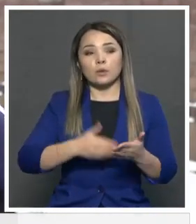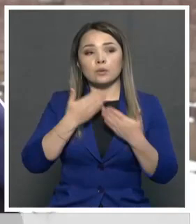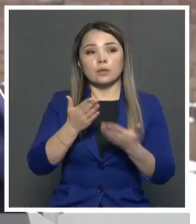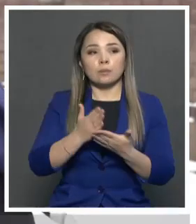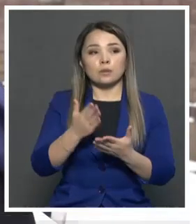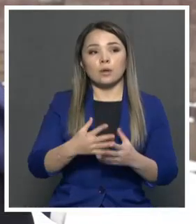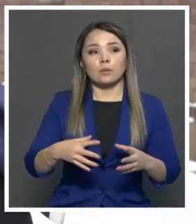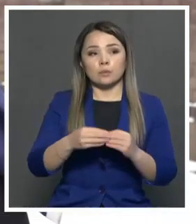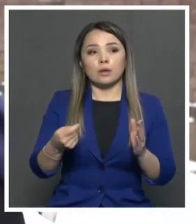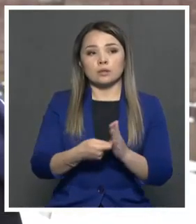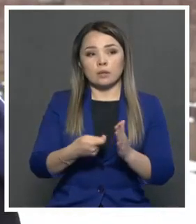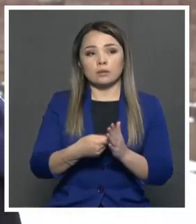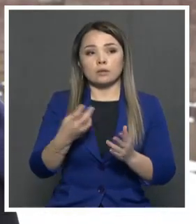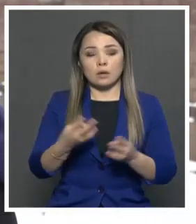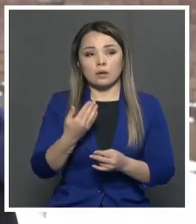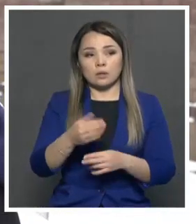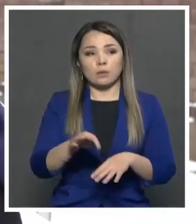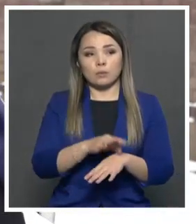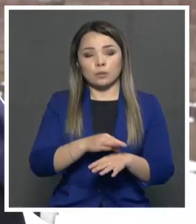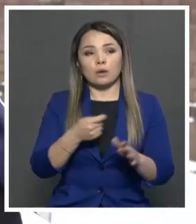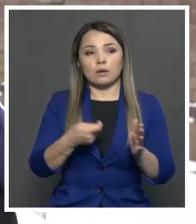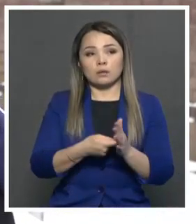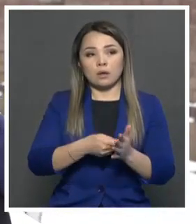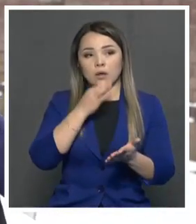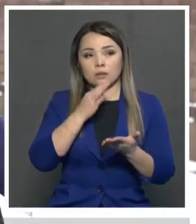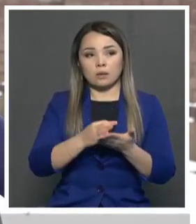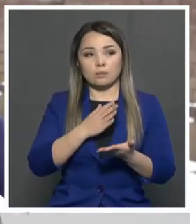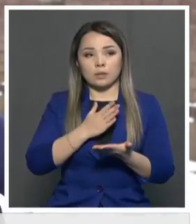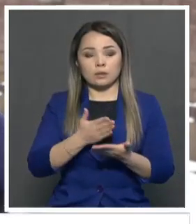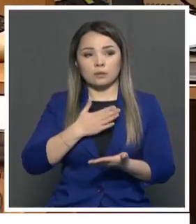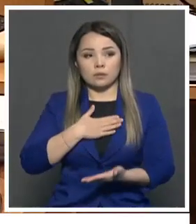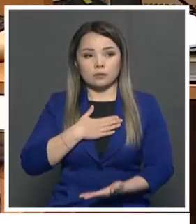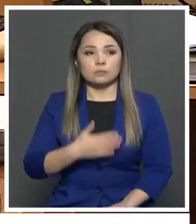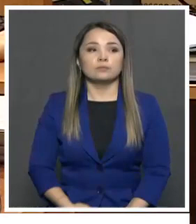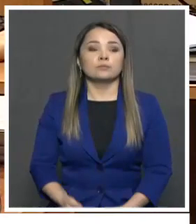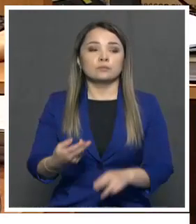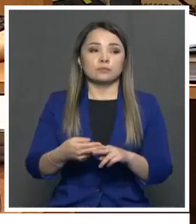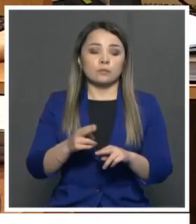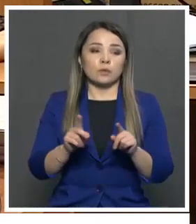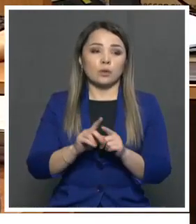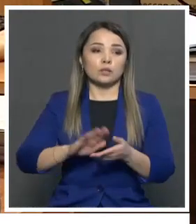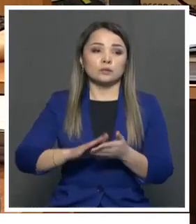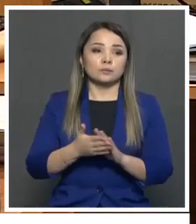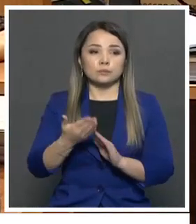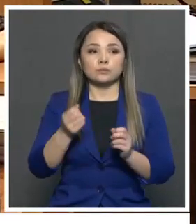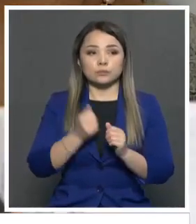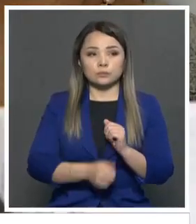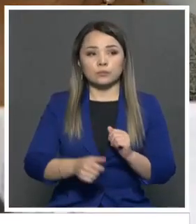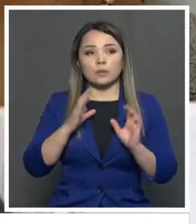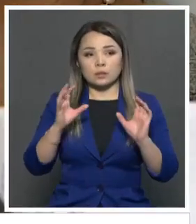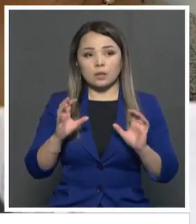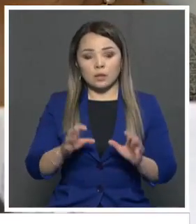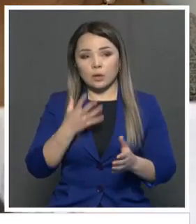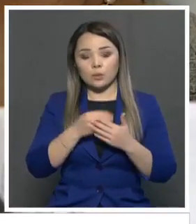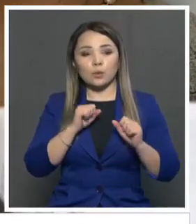ол отбасын асырау керек, ал сені күйеуің асырайды деген жауап алдым. Осындай жағдайға тап болған кез келген маман заң тұрғысынан